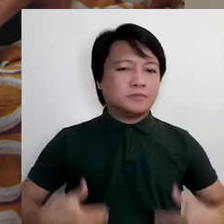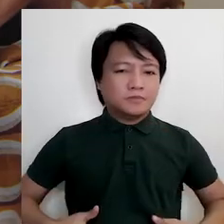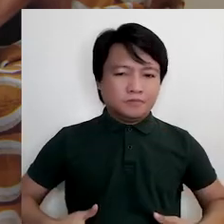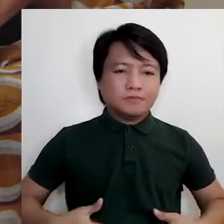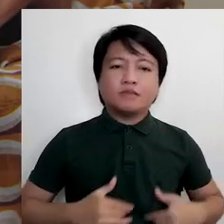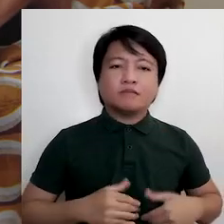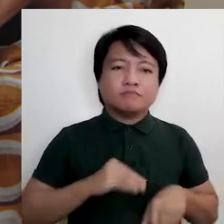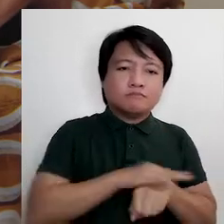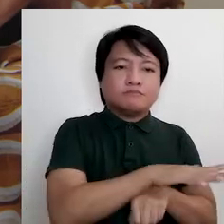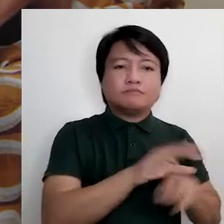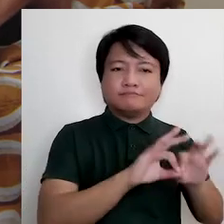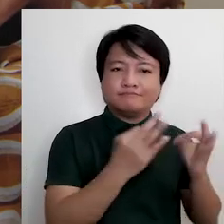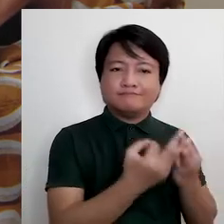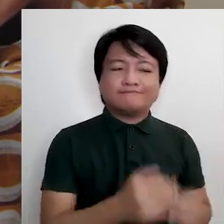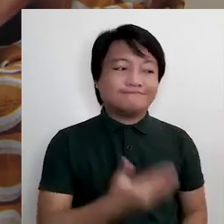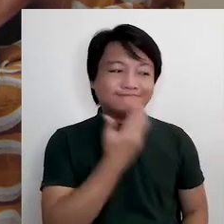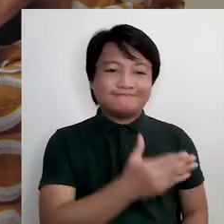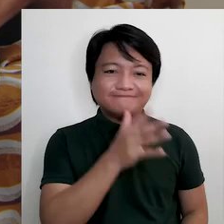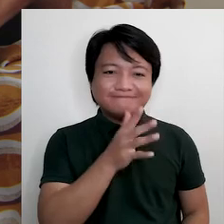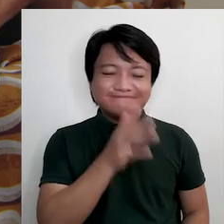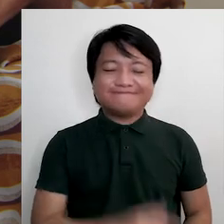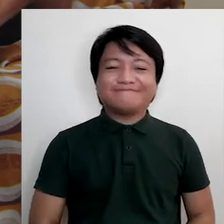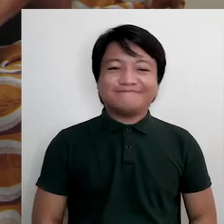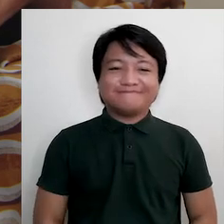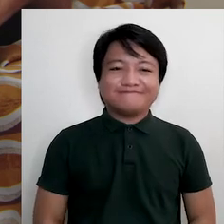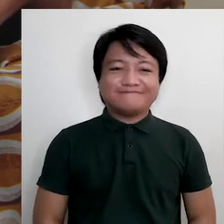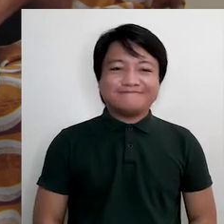rin sa ating pamilya. Salamat, Nay!